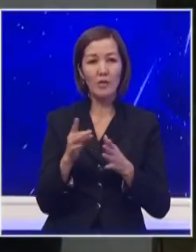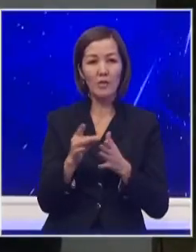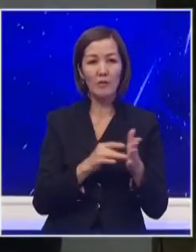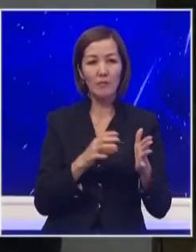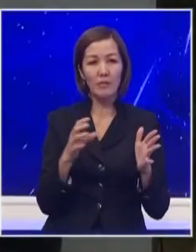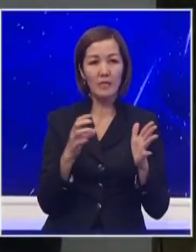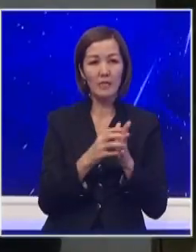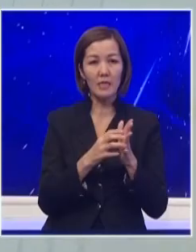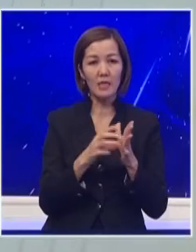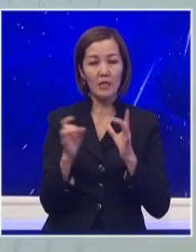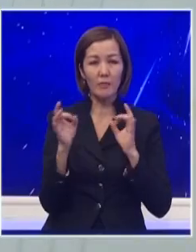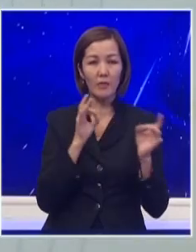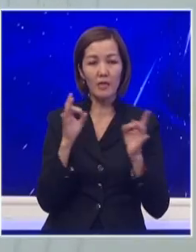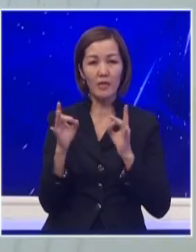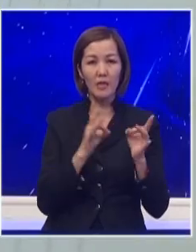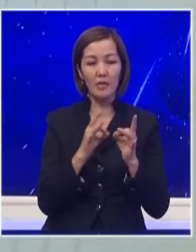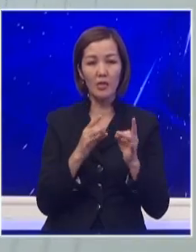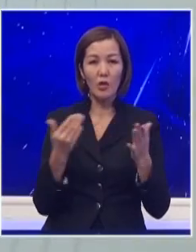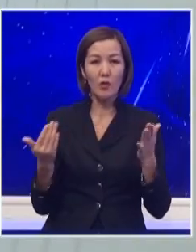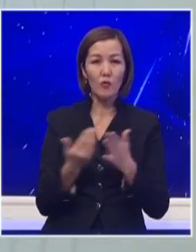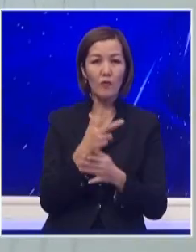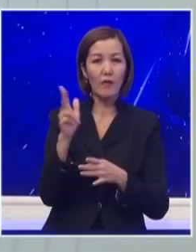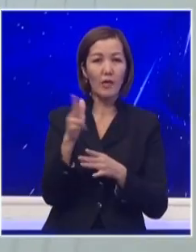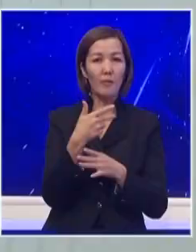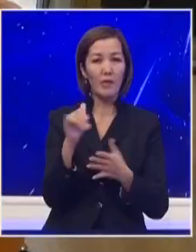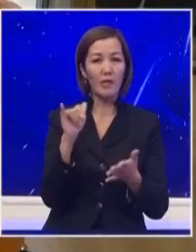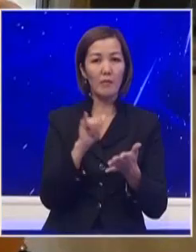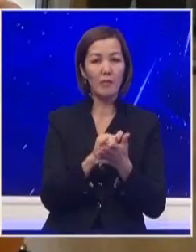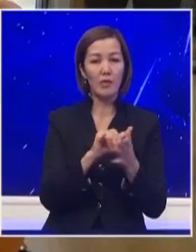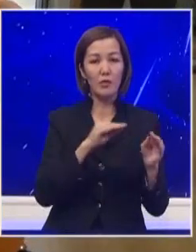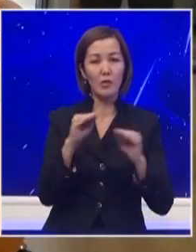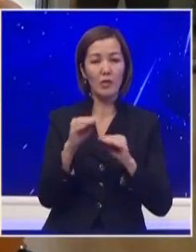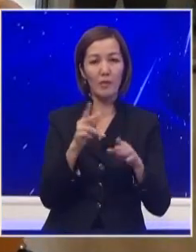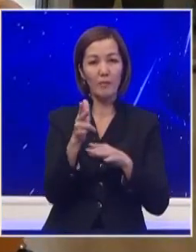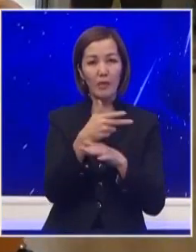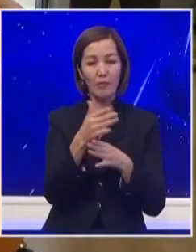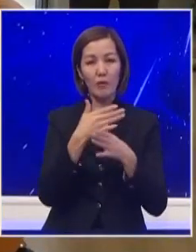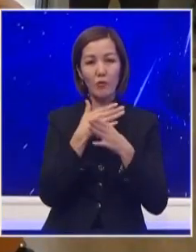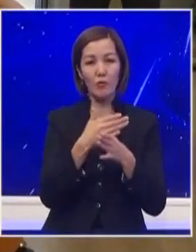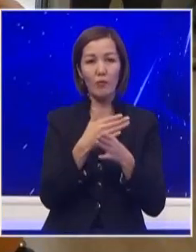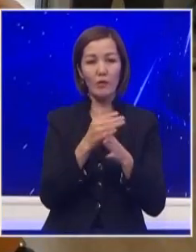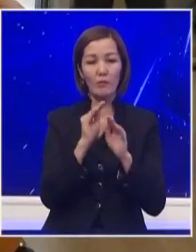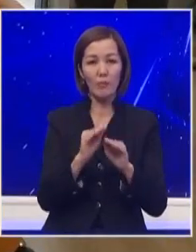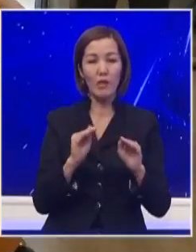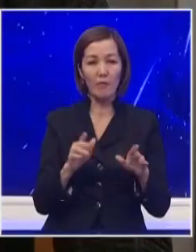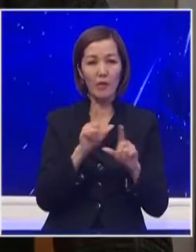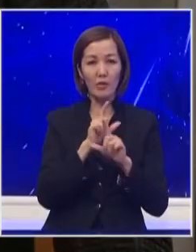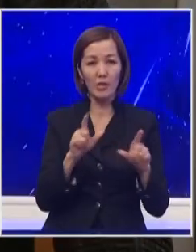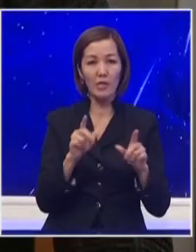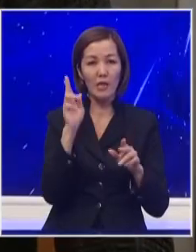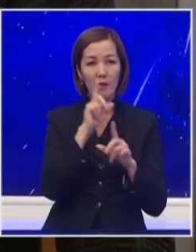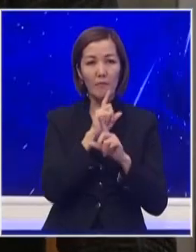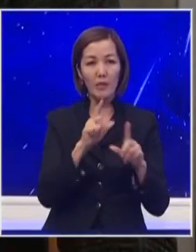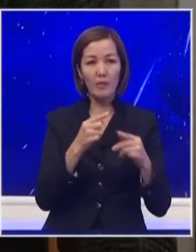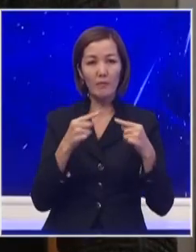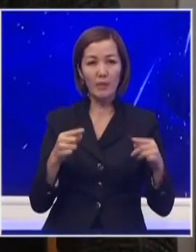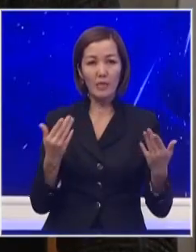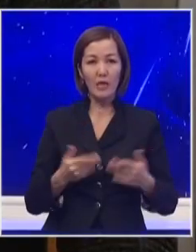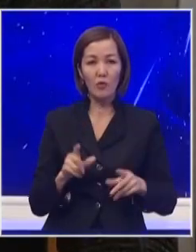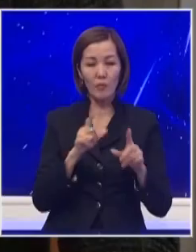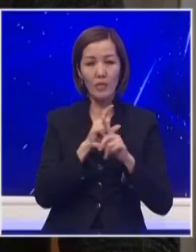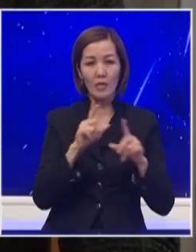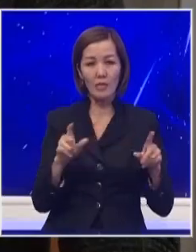президенті сайлау бұрынғыдай кезектен тыс болғанмен доданың ашық және әділ өтеріне кепілдік беріп отыр.